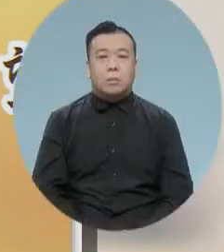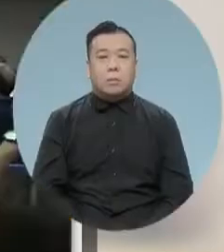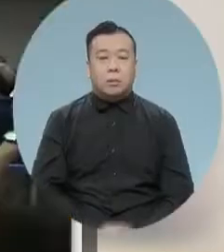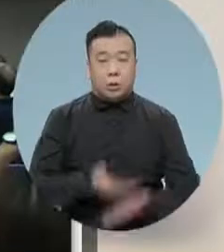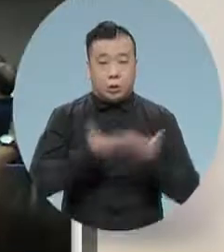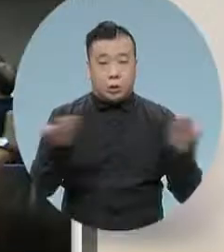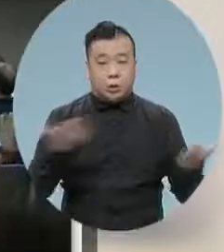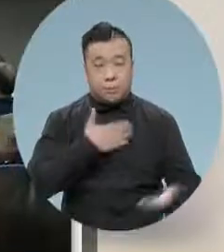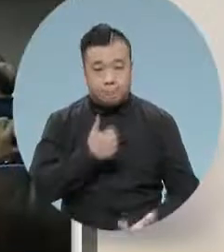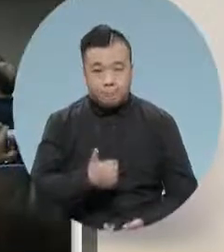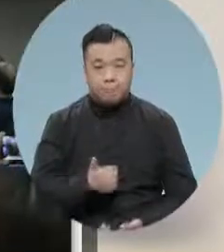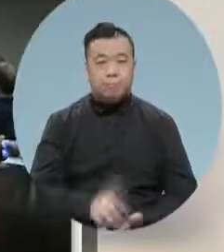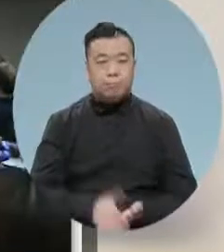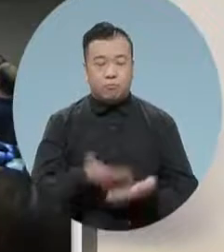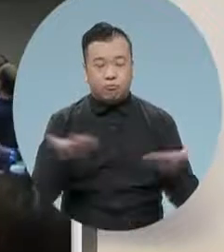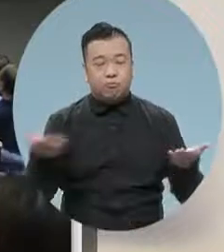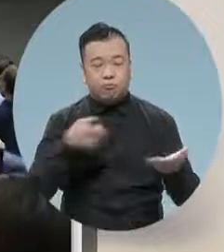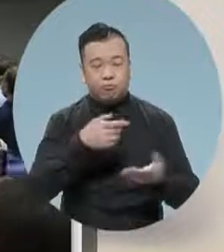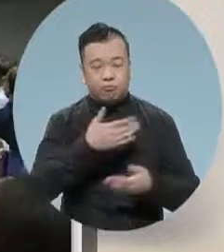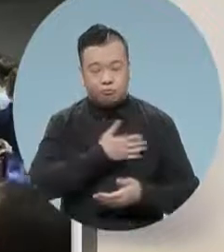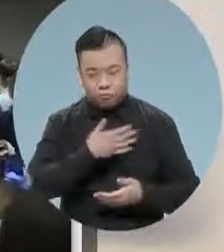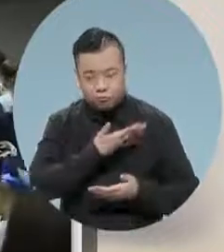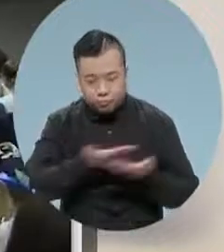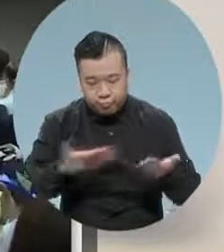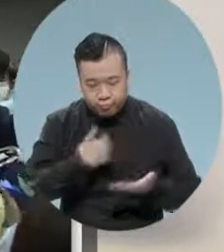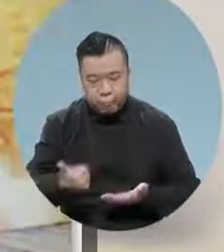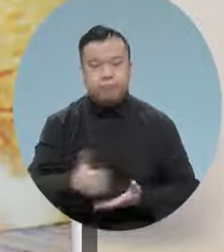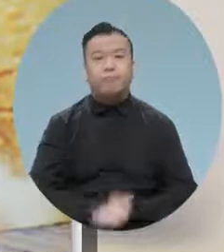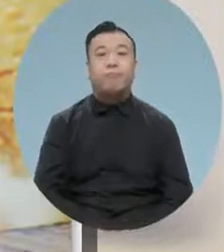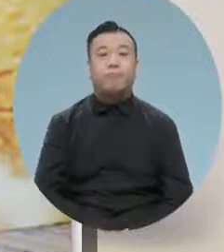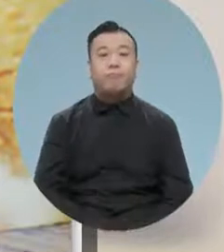各位听众各位观众大家好。